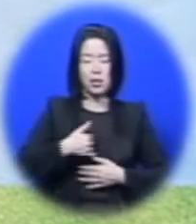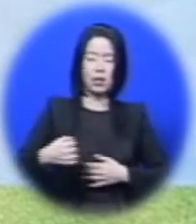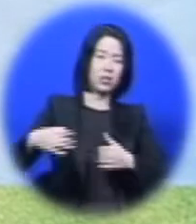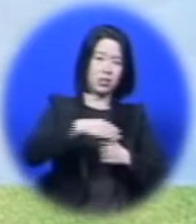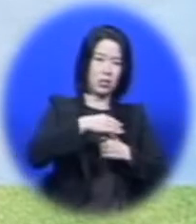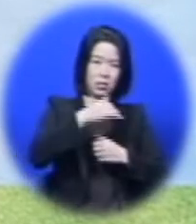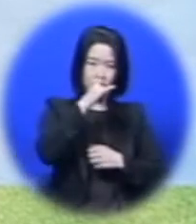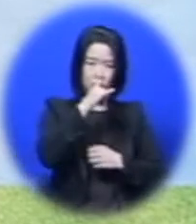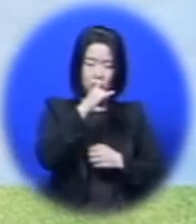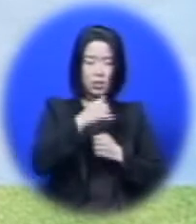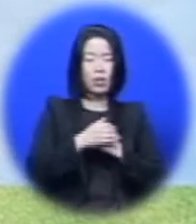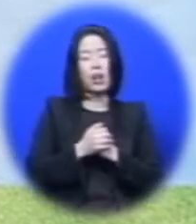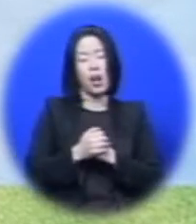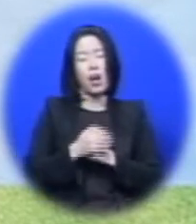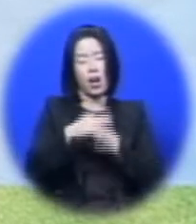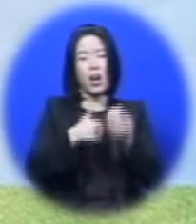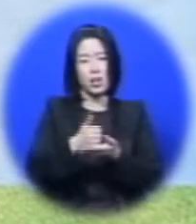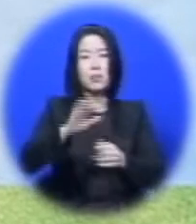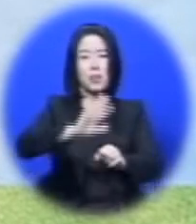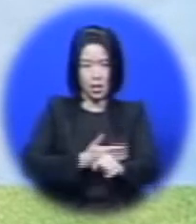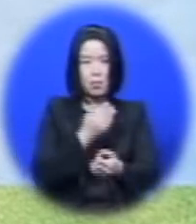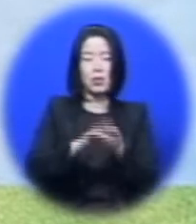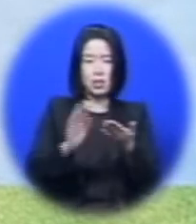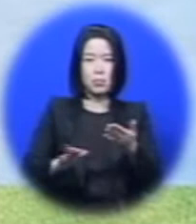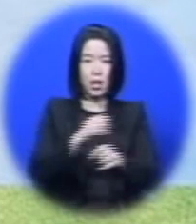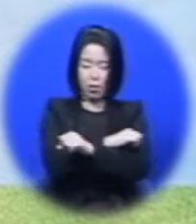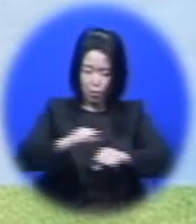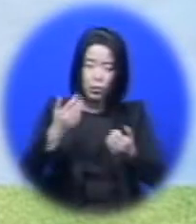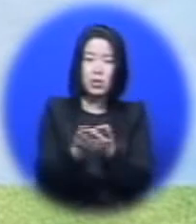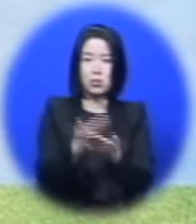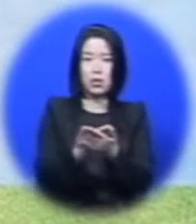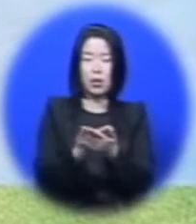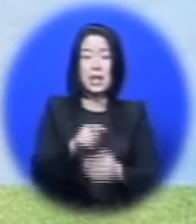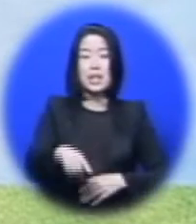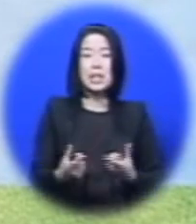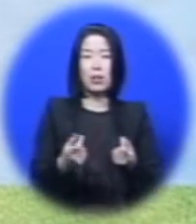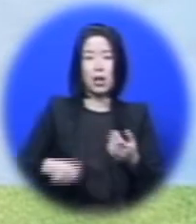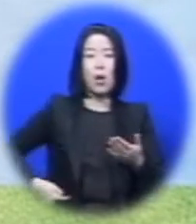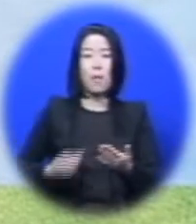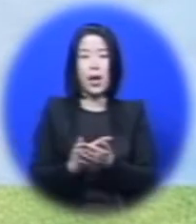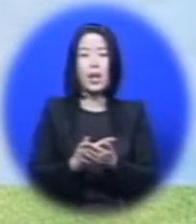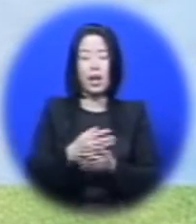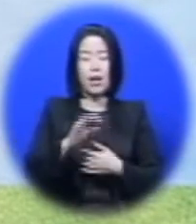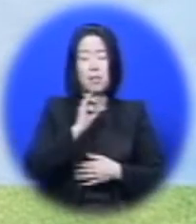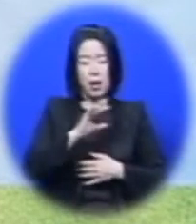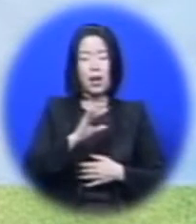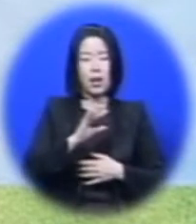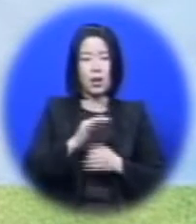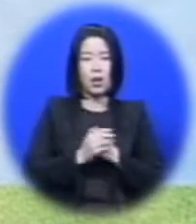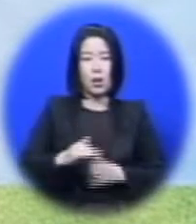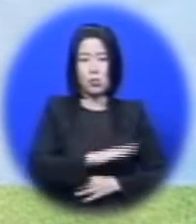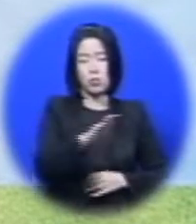거지구나. 하나님, 잘못했습니다. 하나님, 용서해 주세요. 그렇게 회개하면 되는 거예요. 우리가